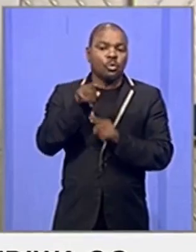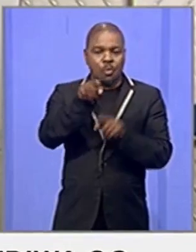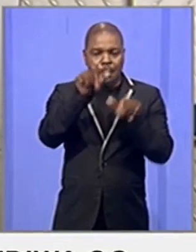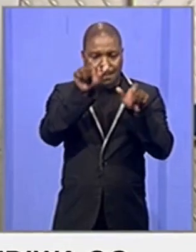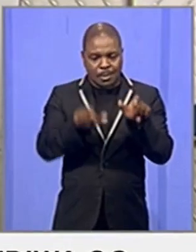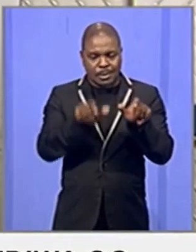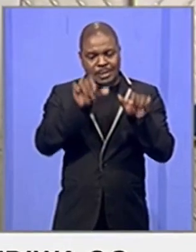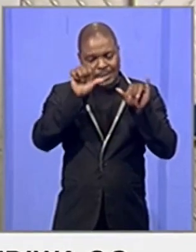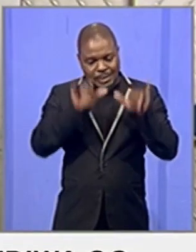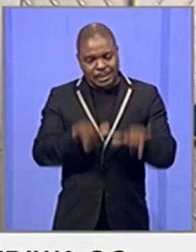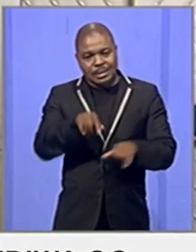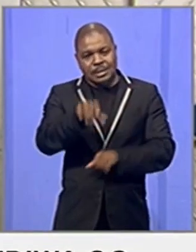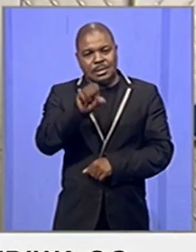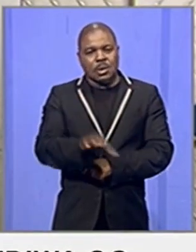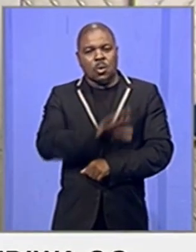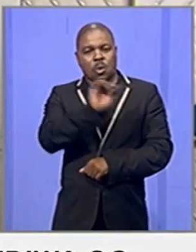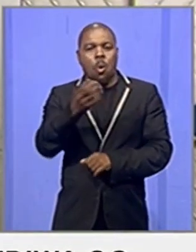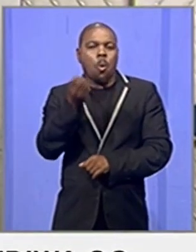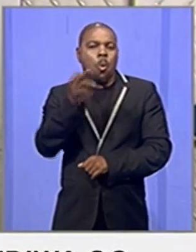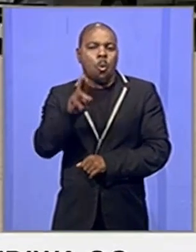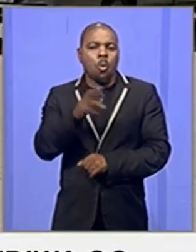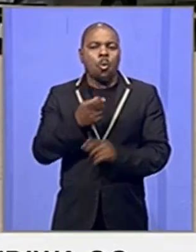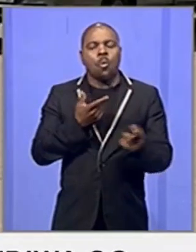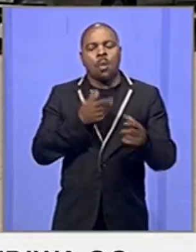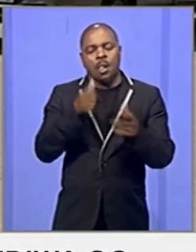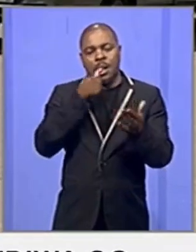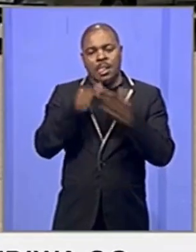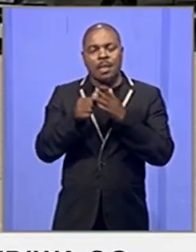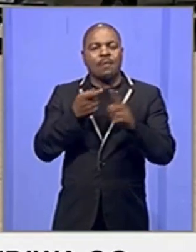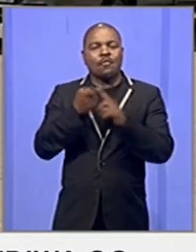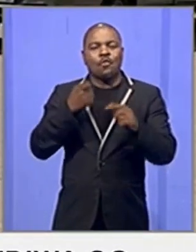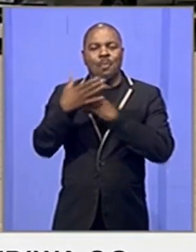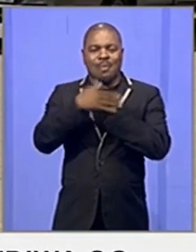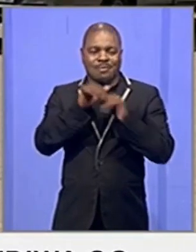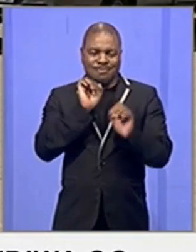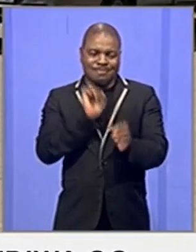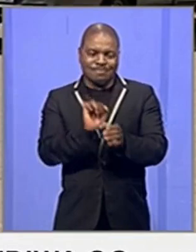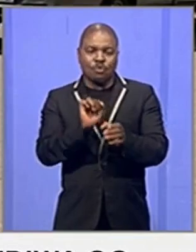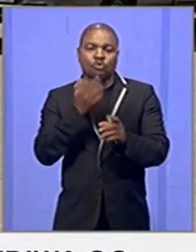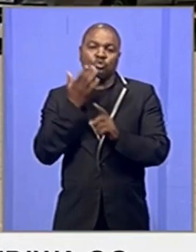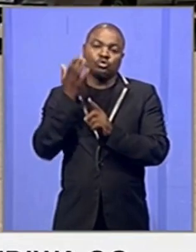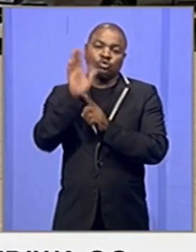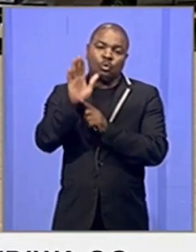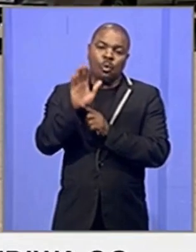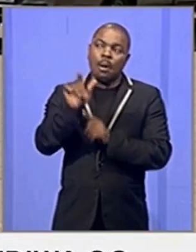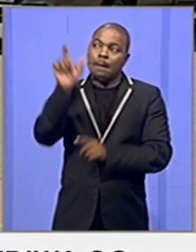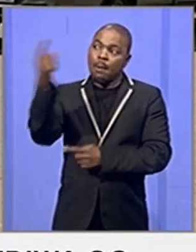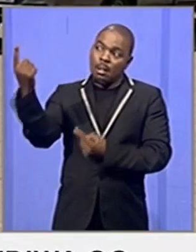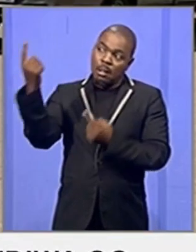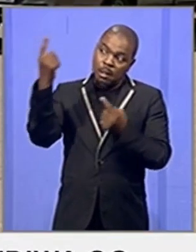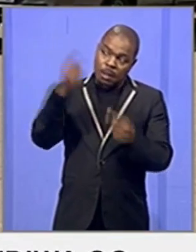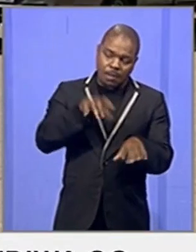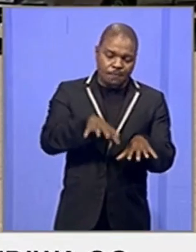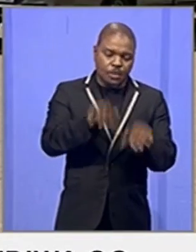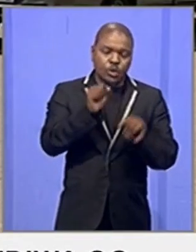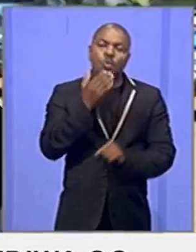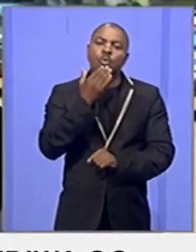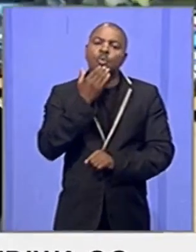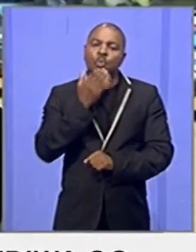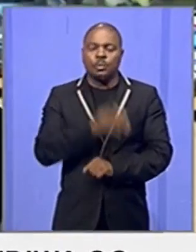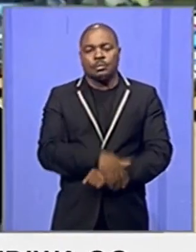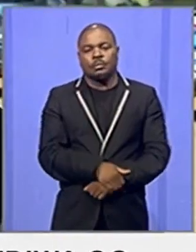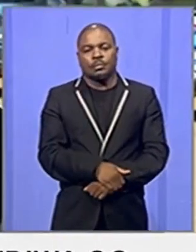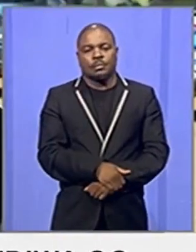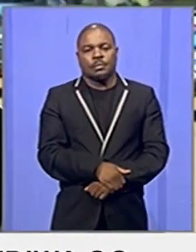ba nakwana kampo lekwalo la naga eo a tswang kwa go yone leo le bontshang gore ke mang yo a tlileng go amogela masaledi a gagwe.